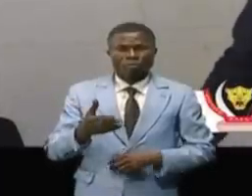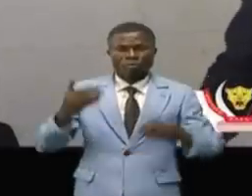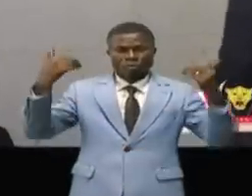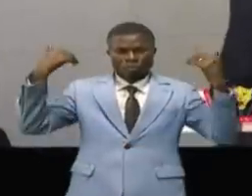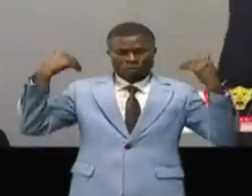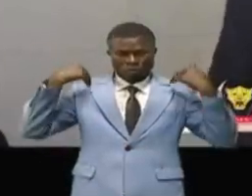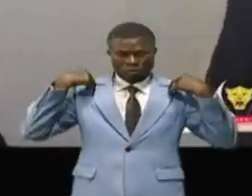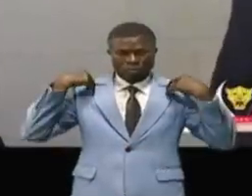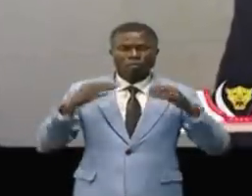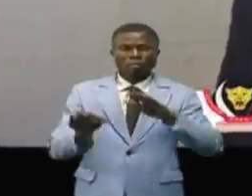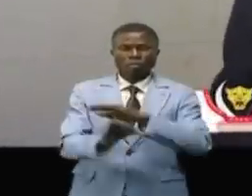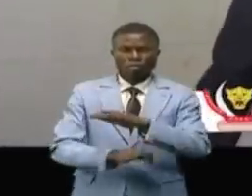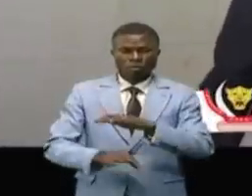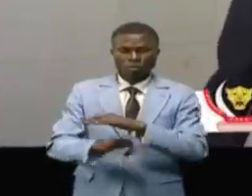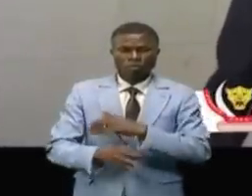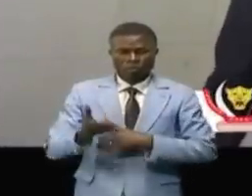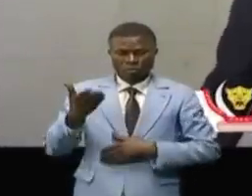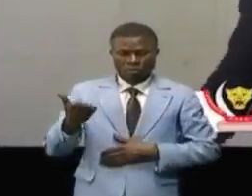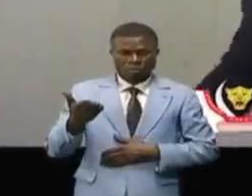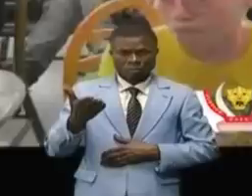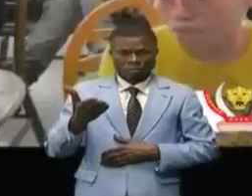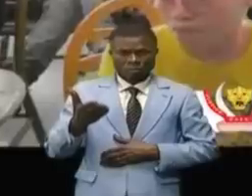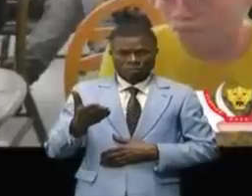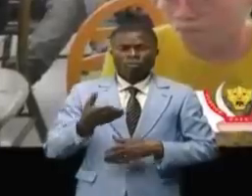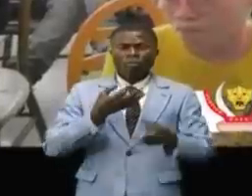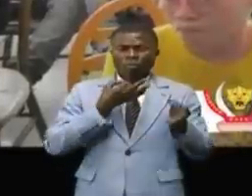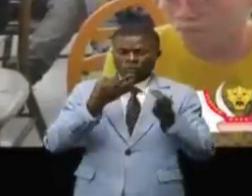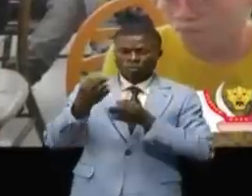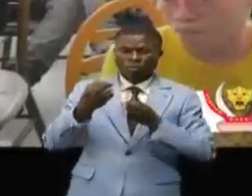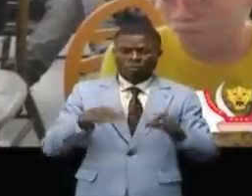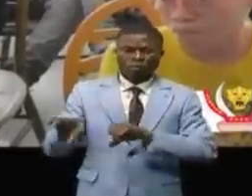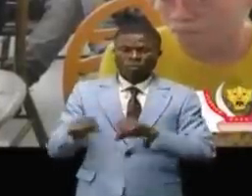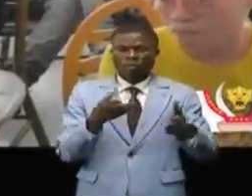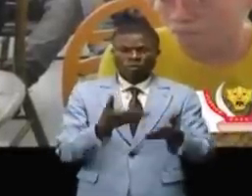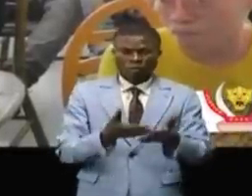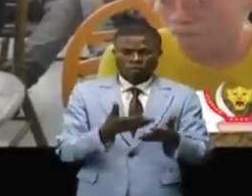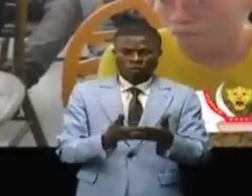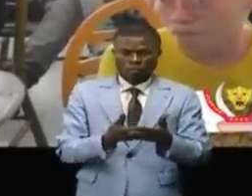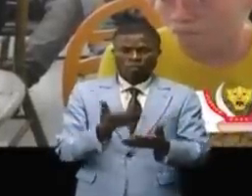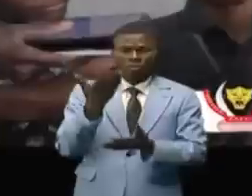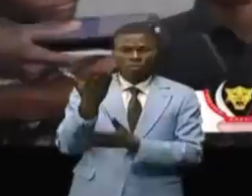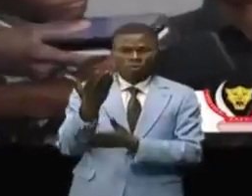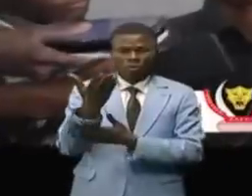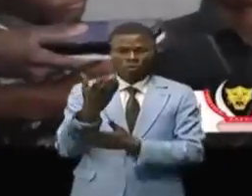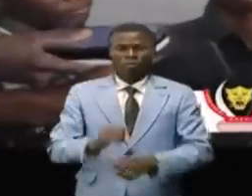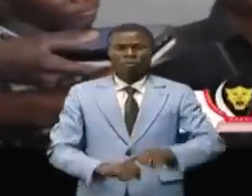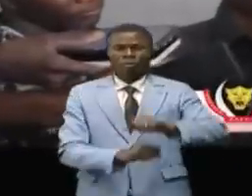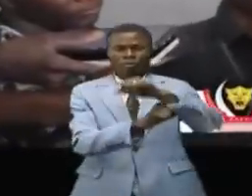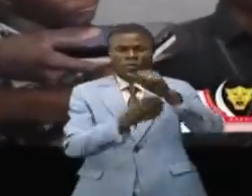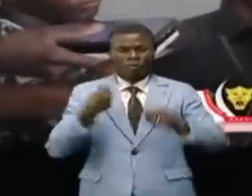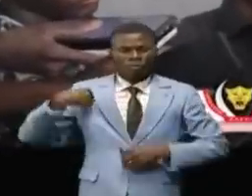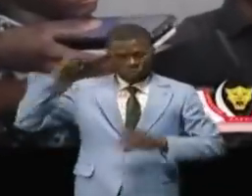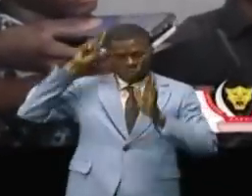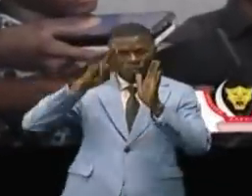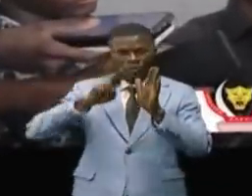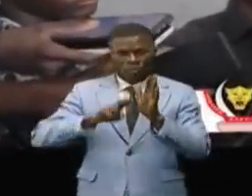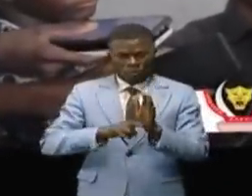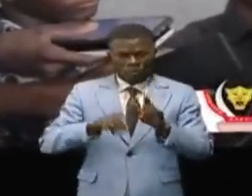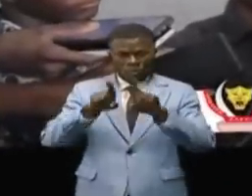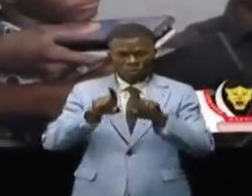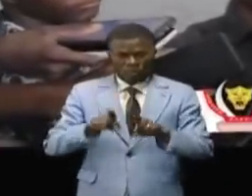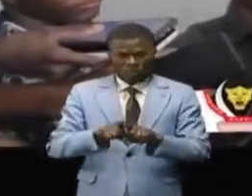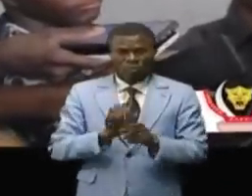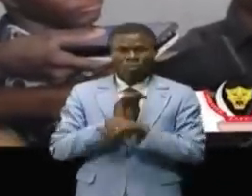de cette fondation Julio les vôtres à circonscrit cette activité tout en sollicitant l'accompagnement du gouvernement et surtout